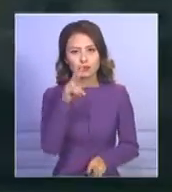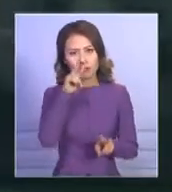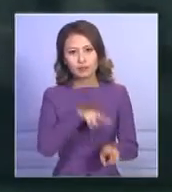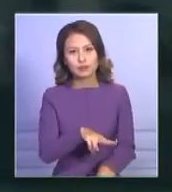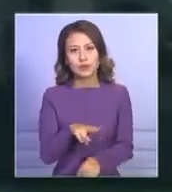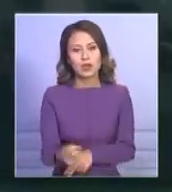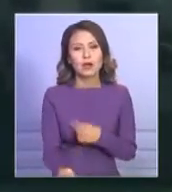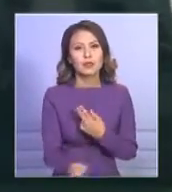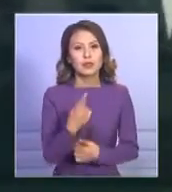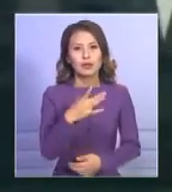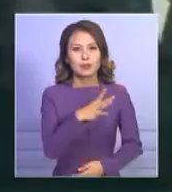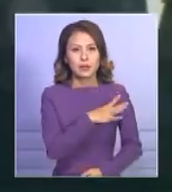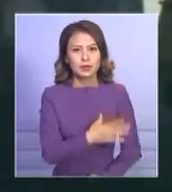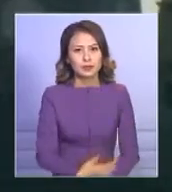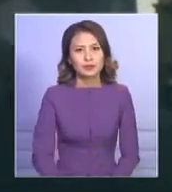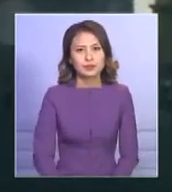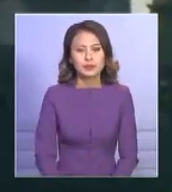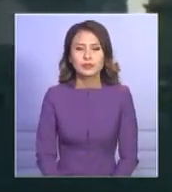ұшқан.